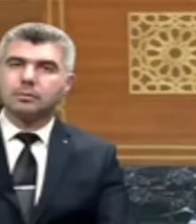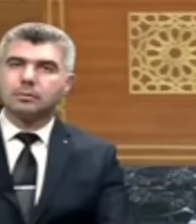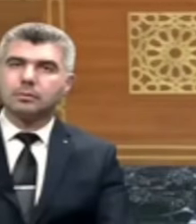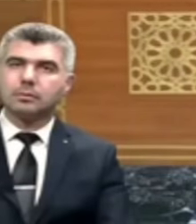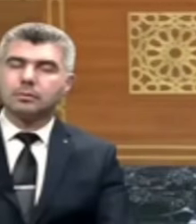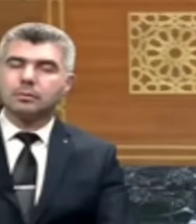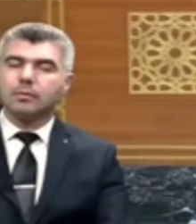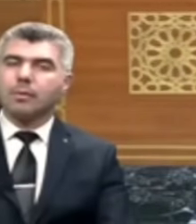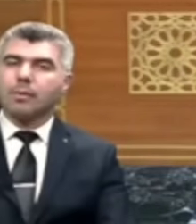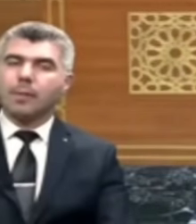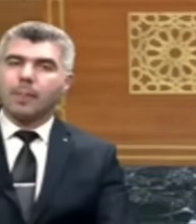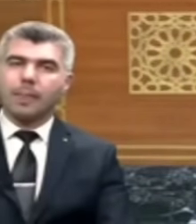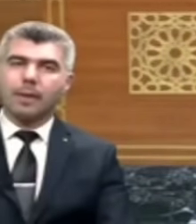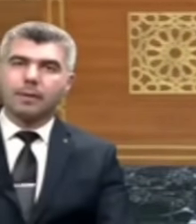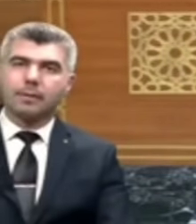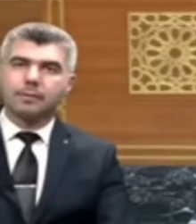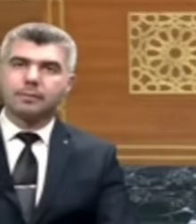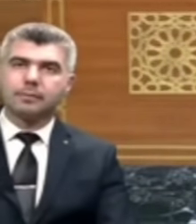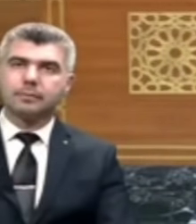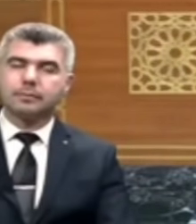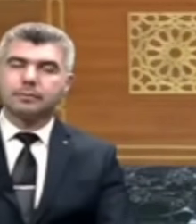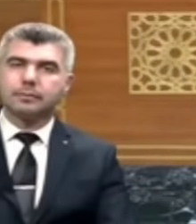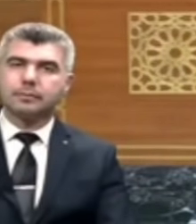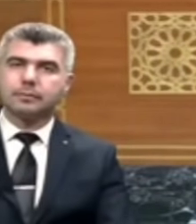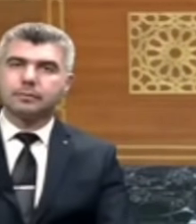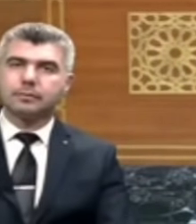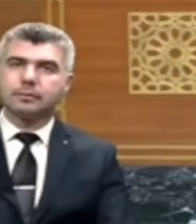سيد المستشار،